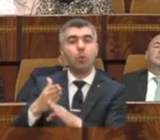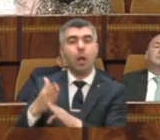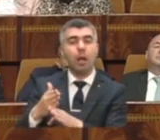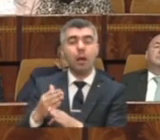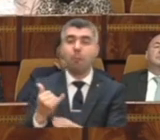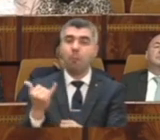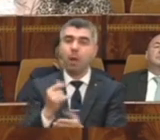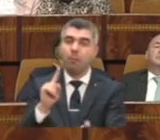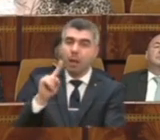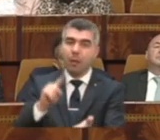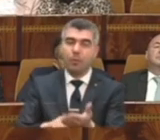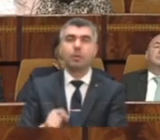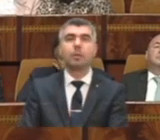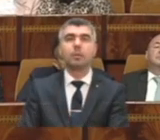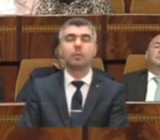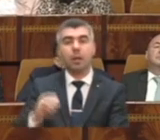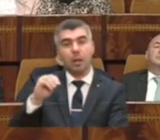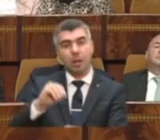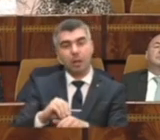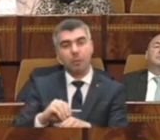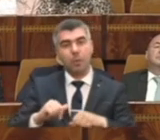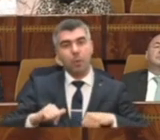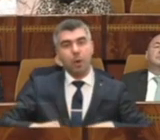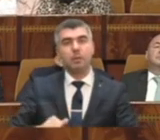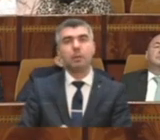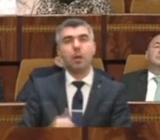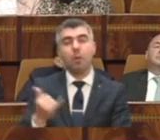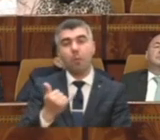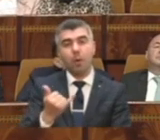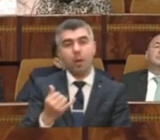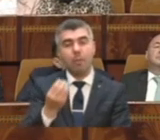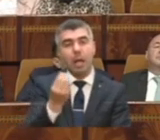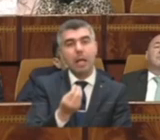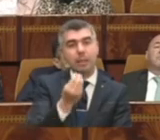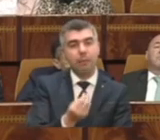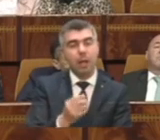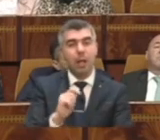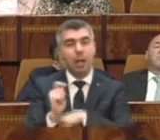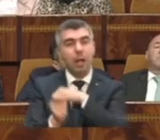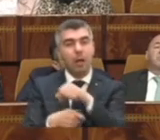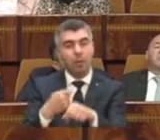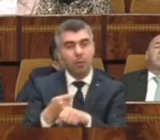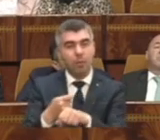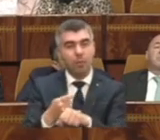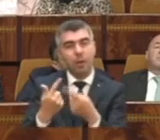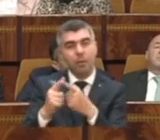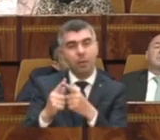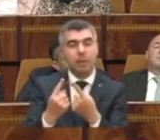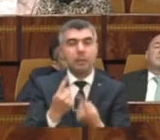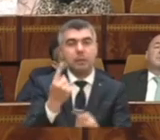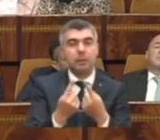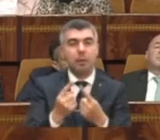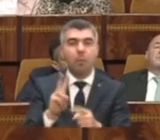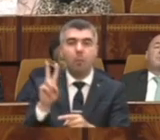أمرا ملحا. كذلك سيد الوزير المحترم، نلح على الاهتمام بأطفال العالم القروي وفتح المخيمات